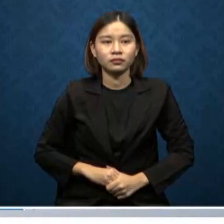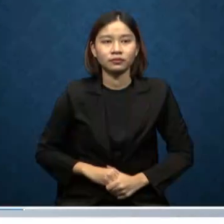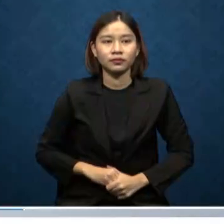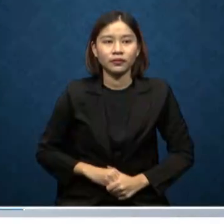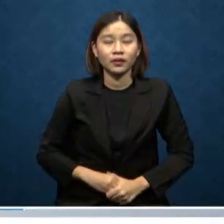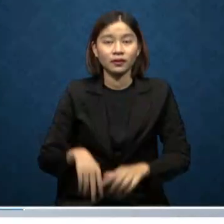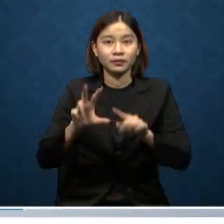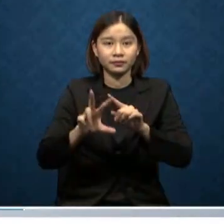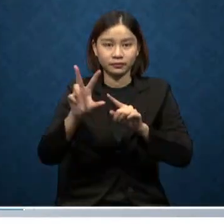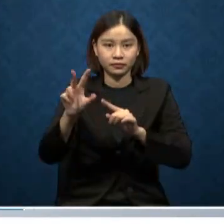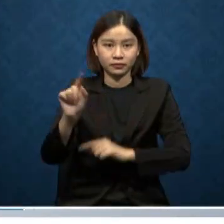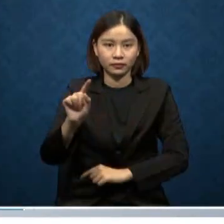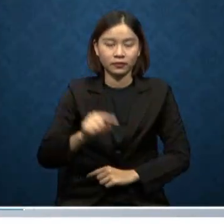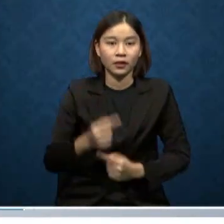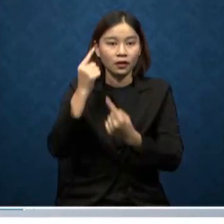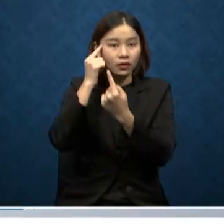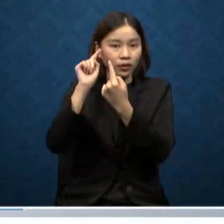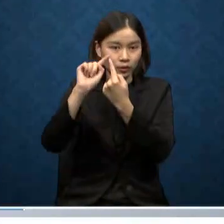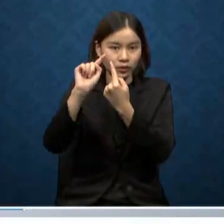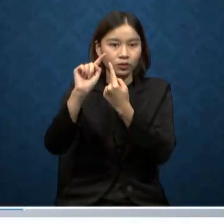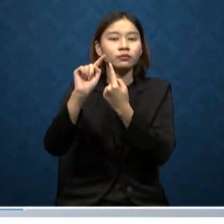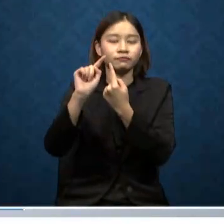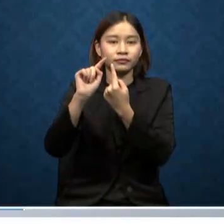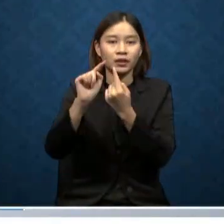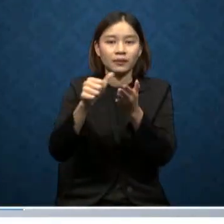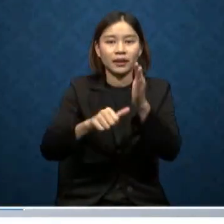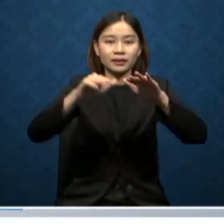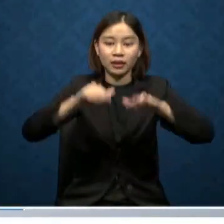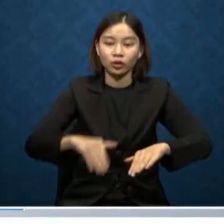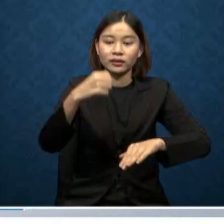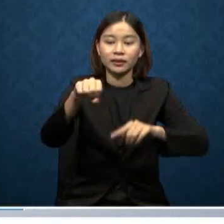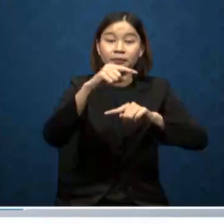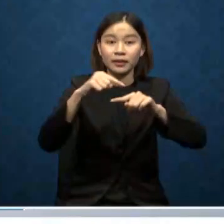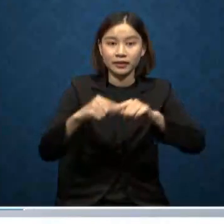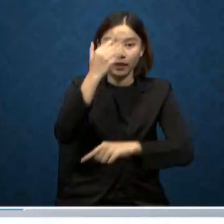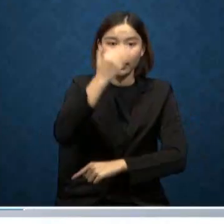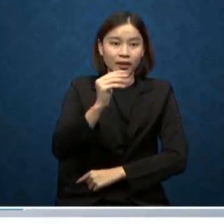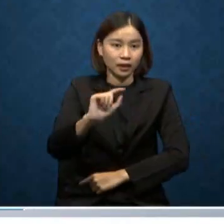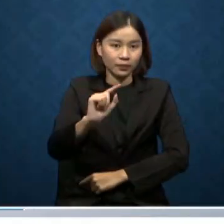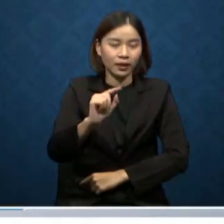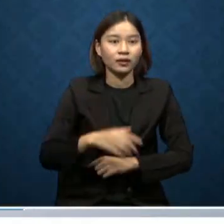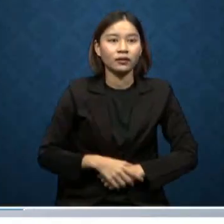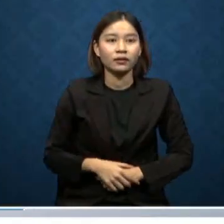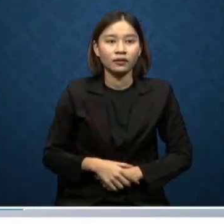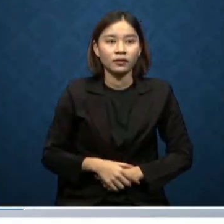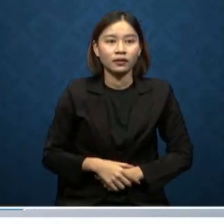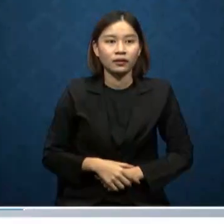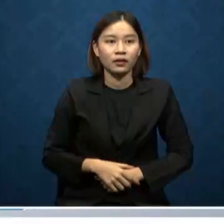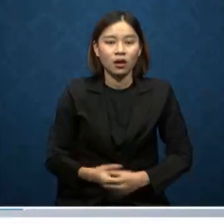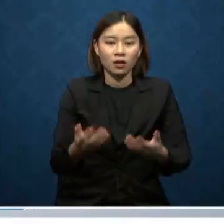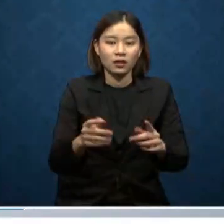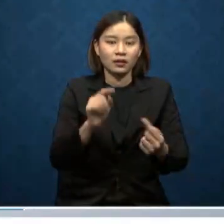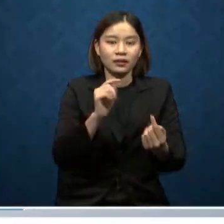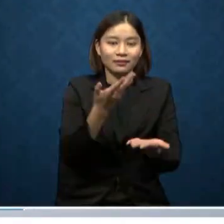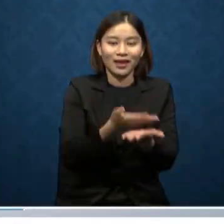ในปการทสามครัวตถุประสง displayได้มีการกลดภาษีลง 10%คือก่ารเพิ่มขึ้นของราคาประเมิรทุ